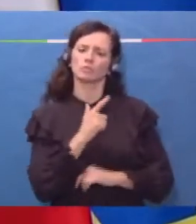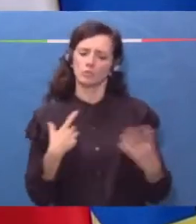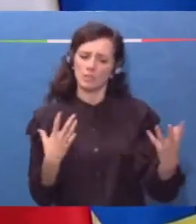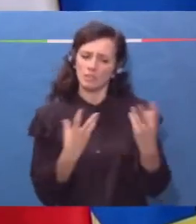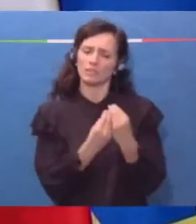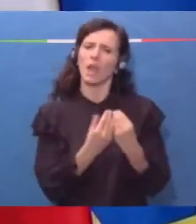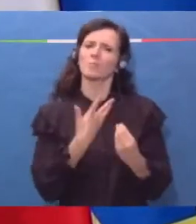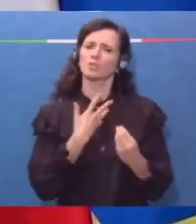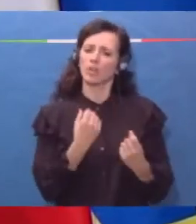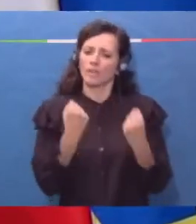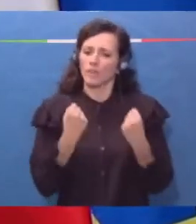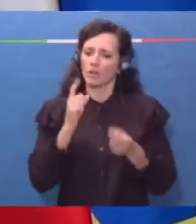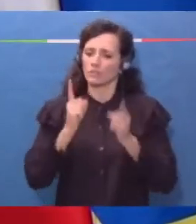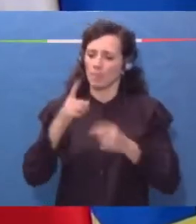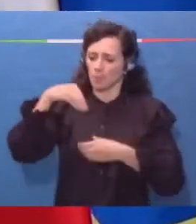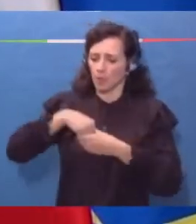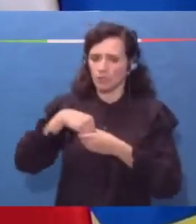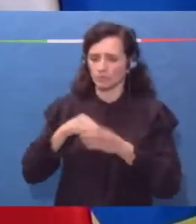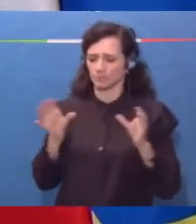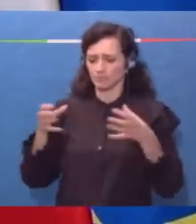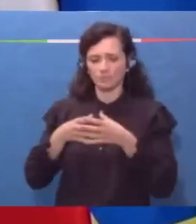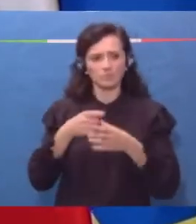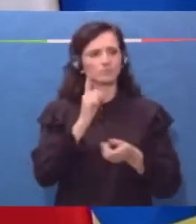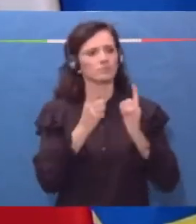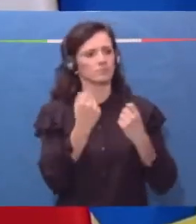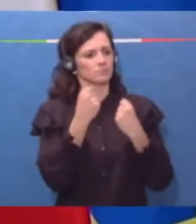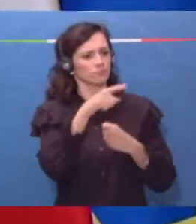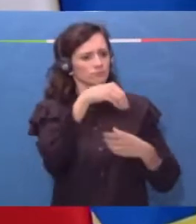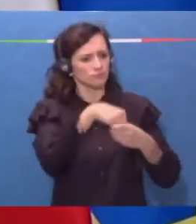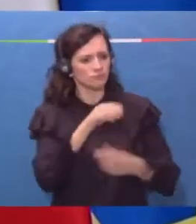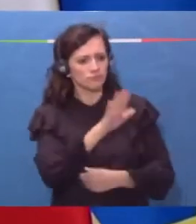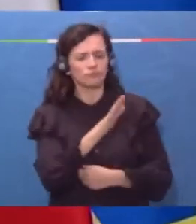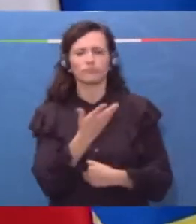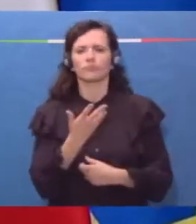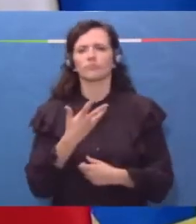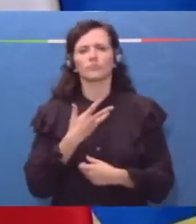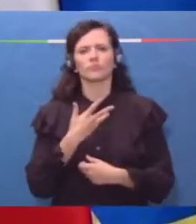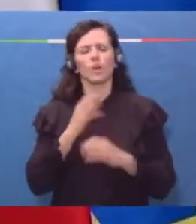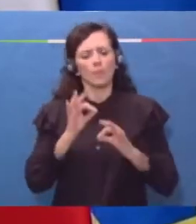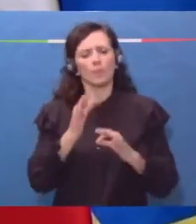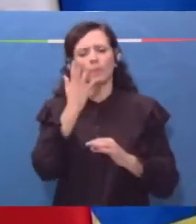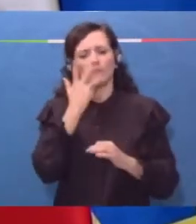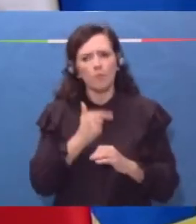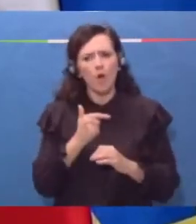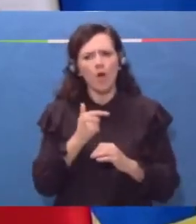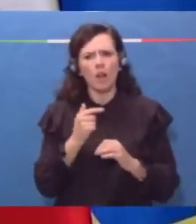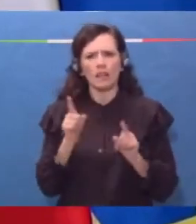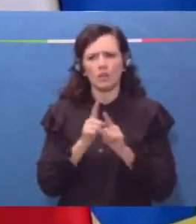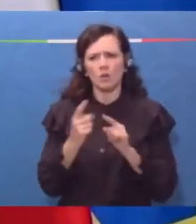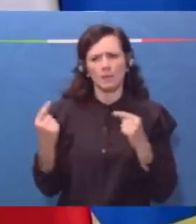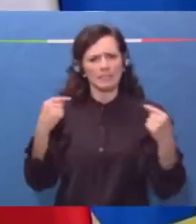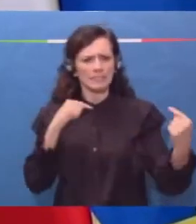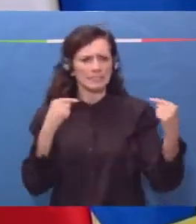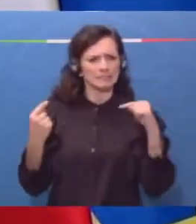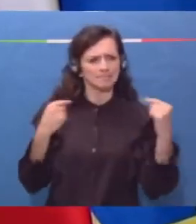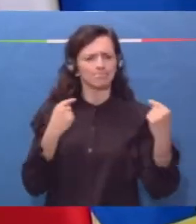abbiamo delle forze politiche, delle espressioni pubbliche di alcuni che vorrebbero talmente che le cose andassero male tra di noi,